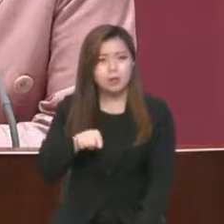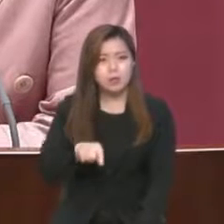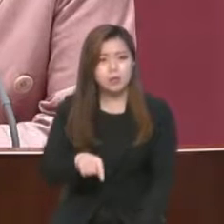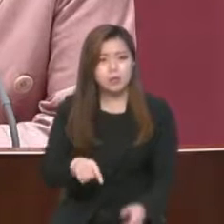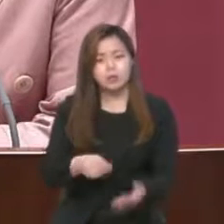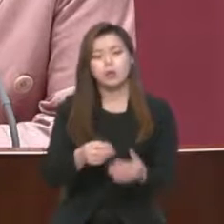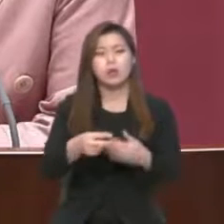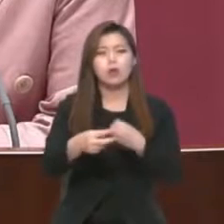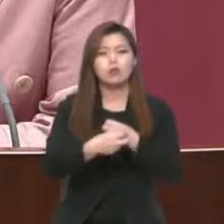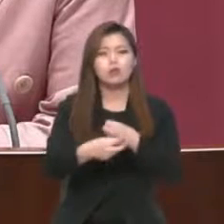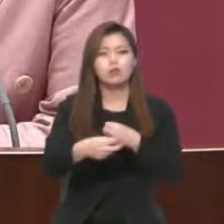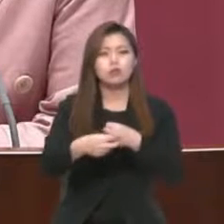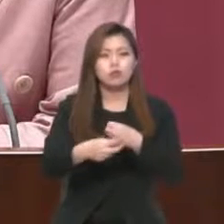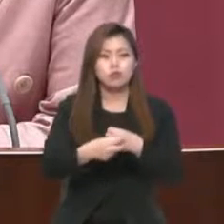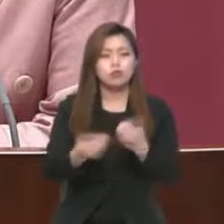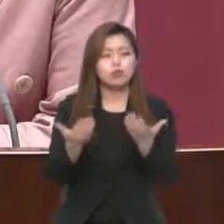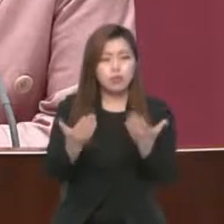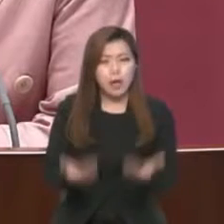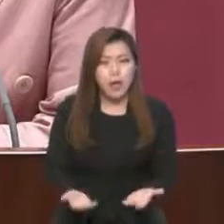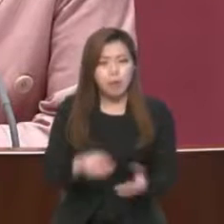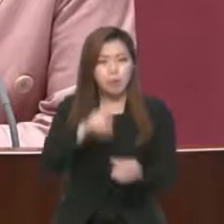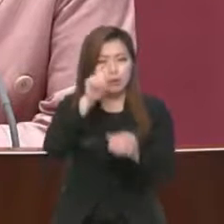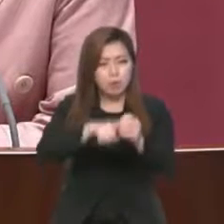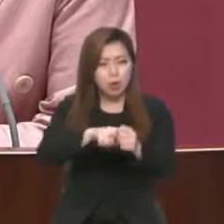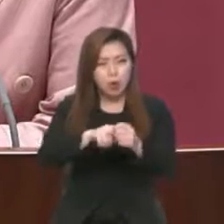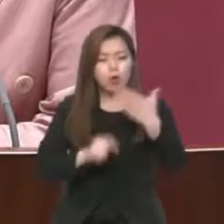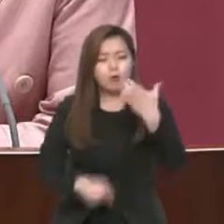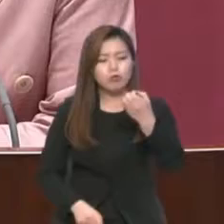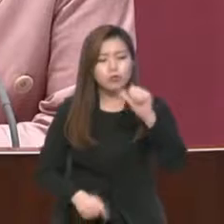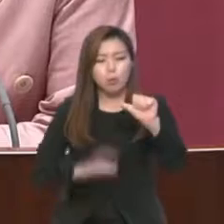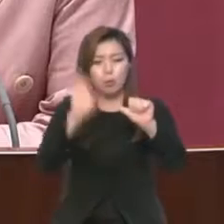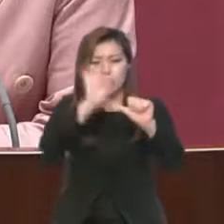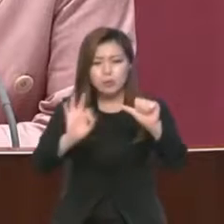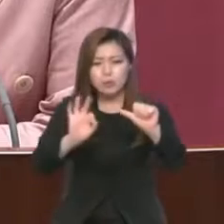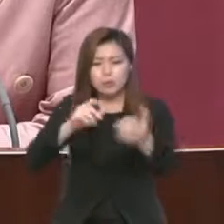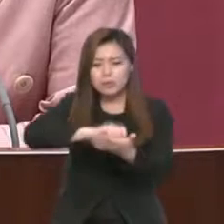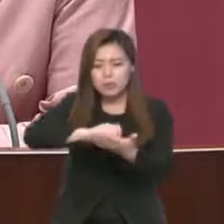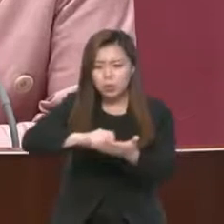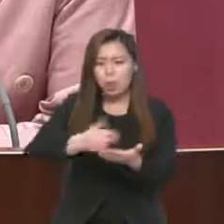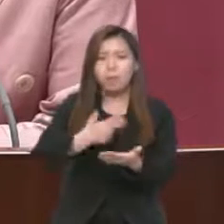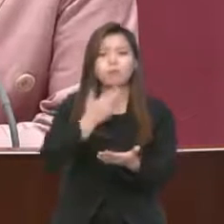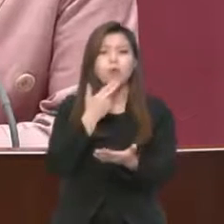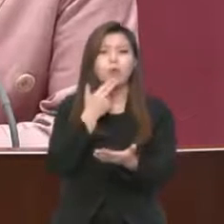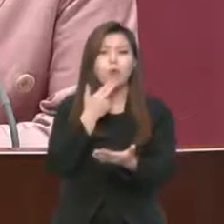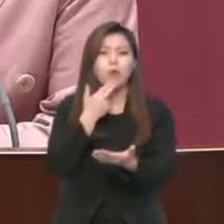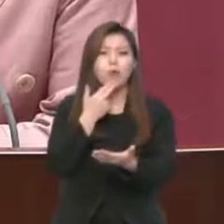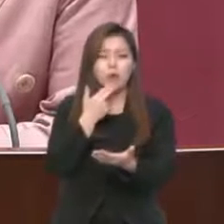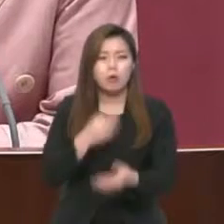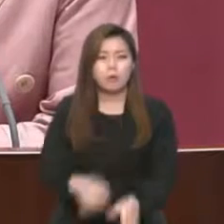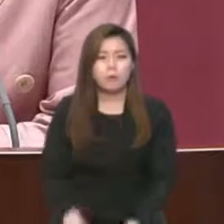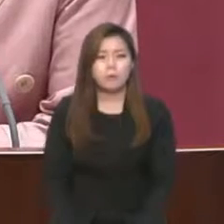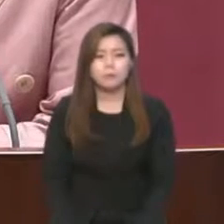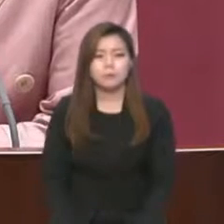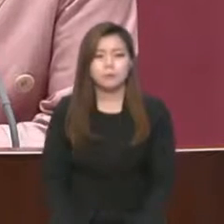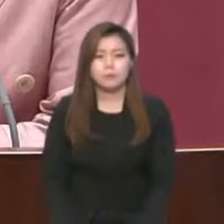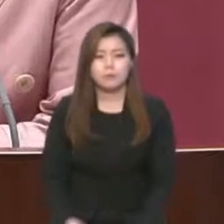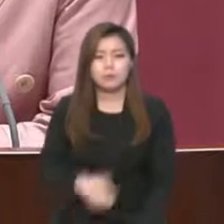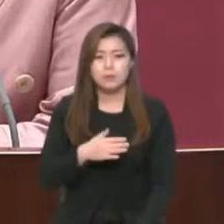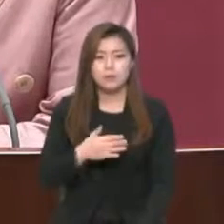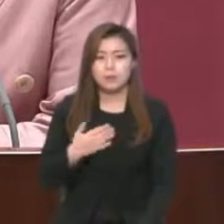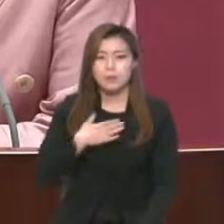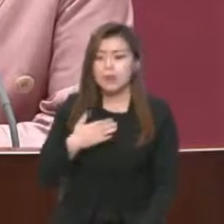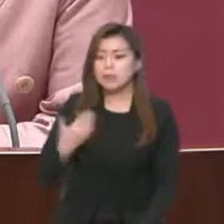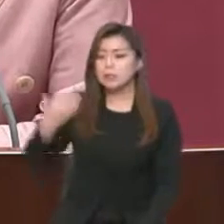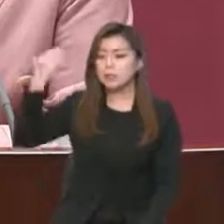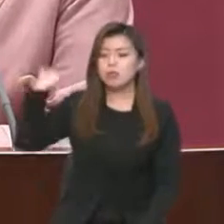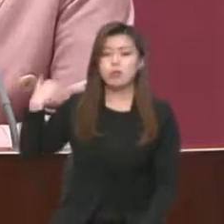보니까 95%가 기록이 제대로 남아있지 않다라고 했는데 아마 그 전에 제가 인터뷰